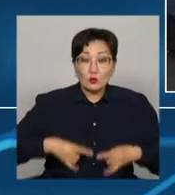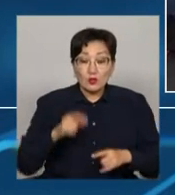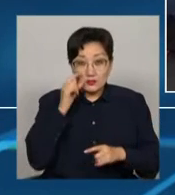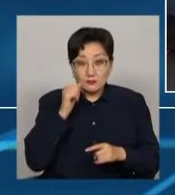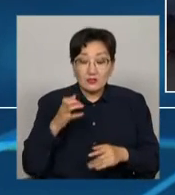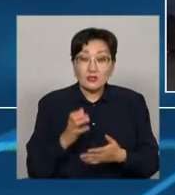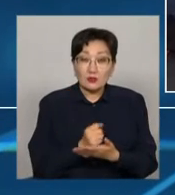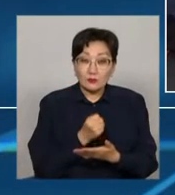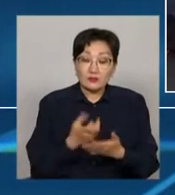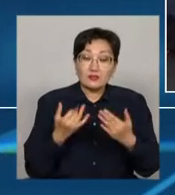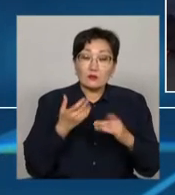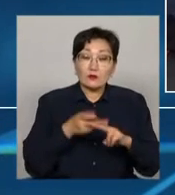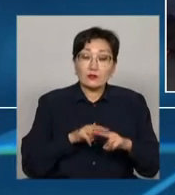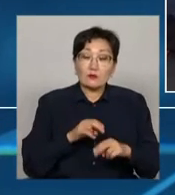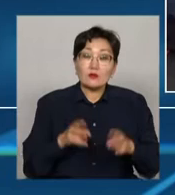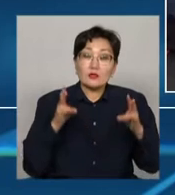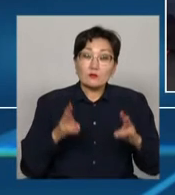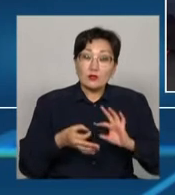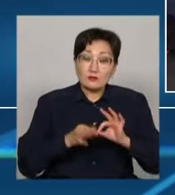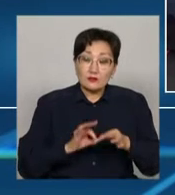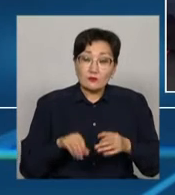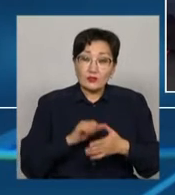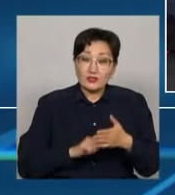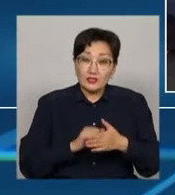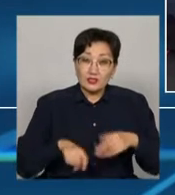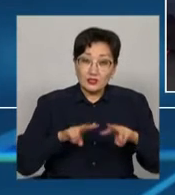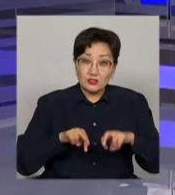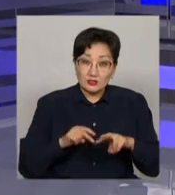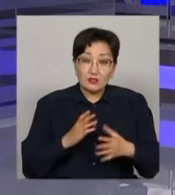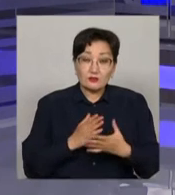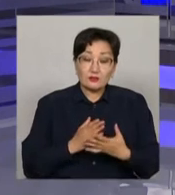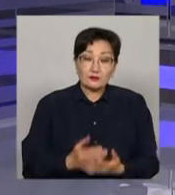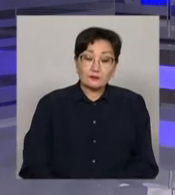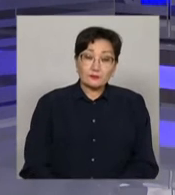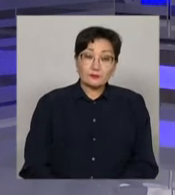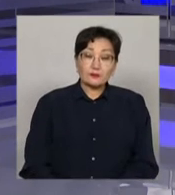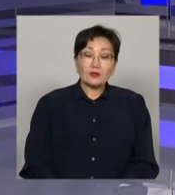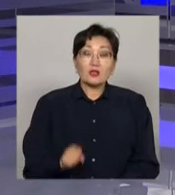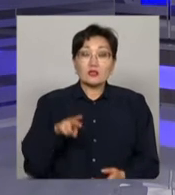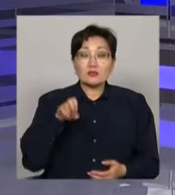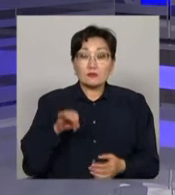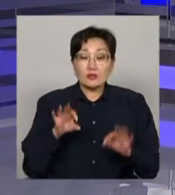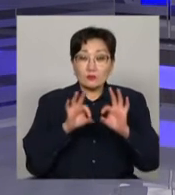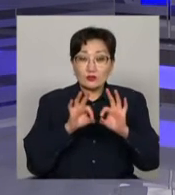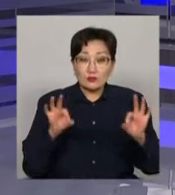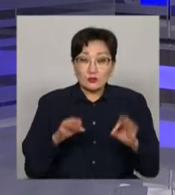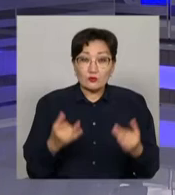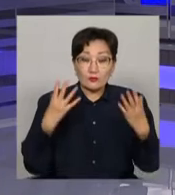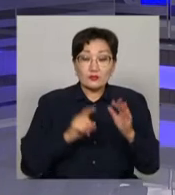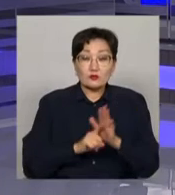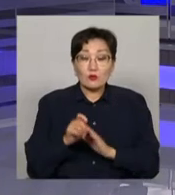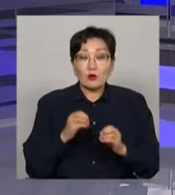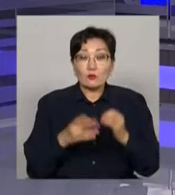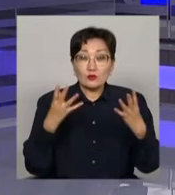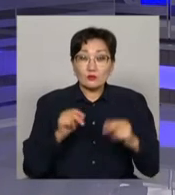анықталды. Қазір аталған апаттың мән-жайымен себебі анықталып жатыр. Каспий құбыр консорциумы бүгіннен бастап 10